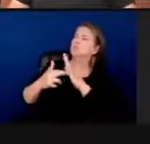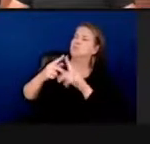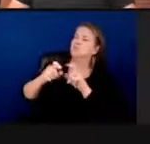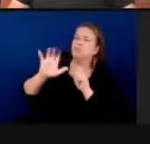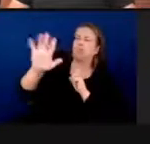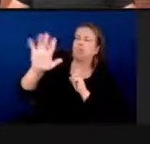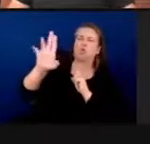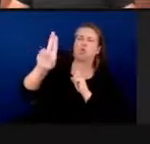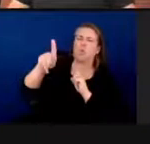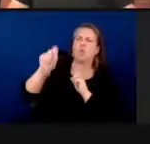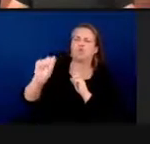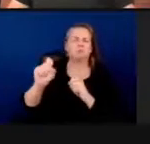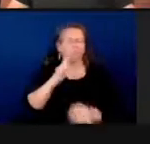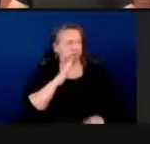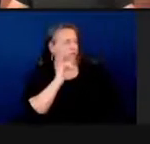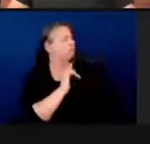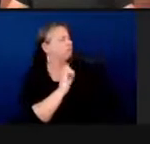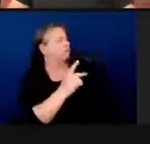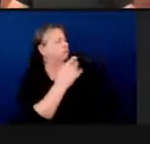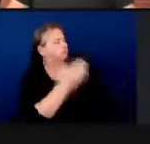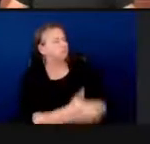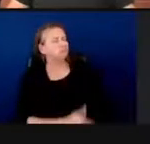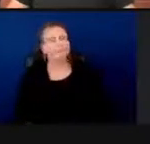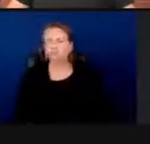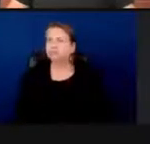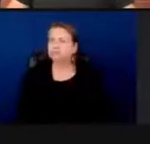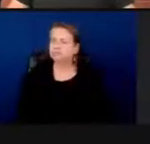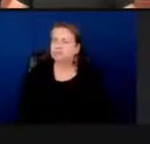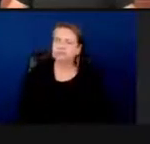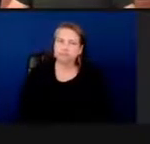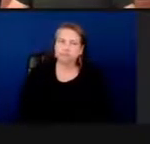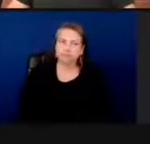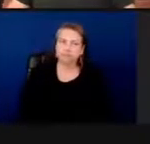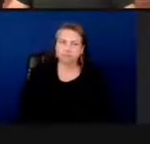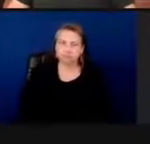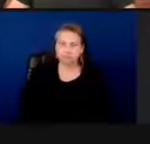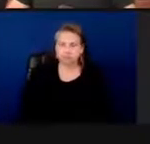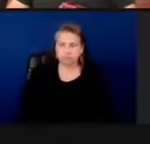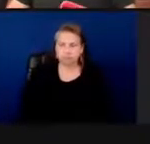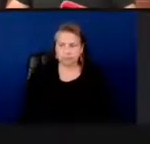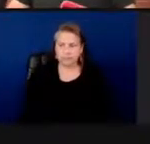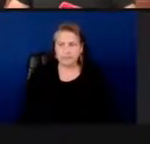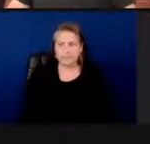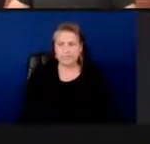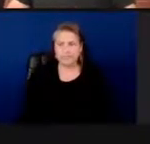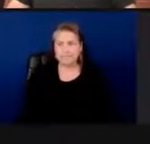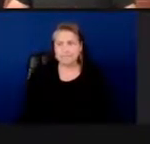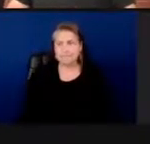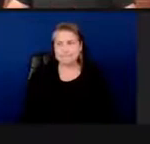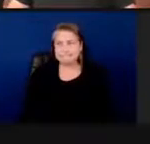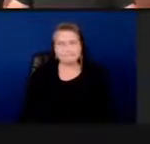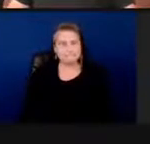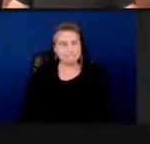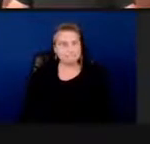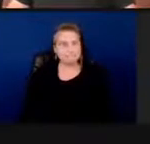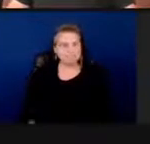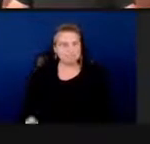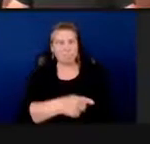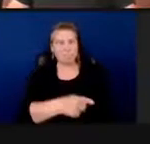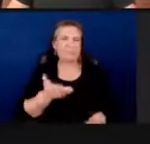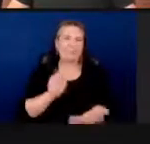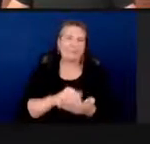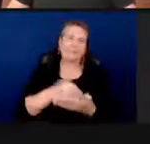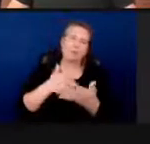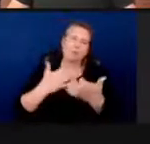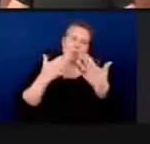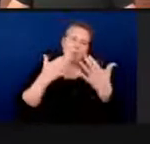wangapi wanatoka katika vikundi vidogo vinavyohitaji kushughulikiwa katika jamii. Asante. Kwa